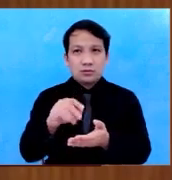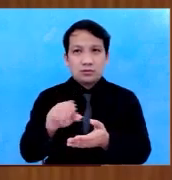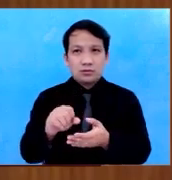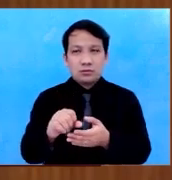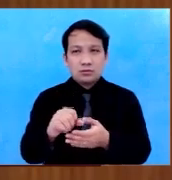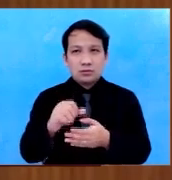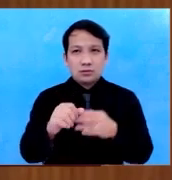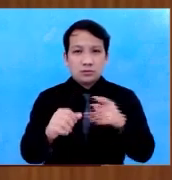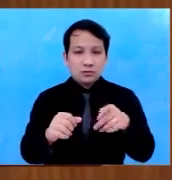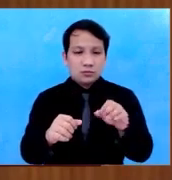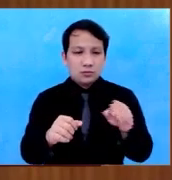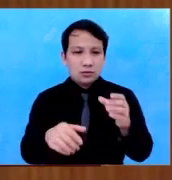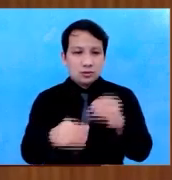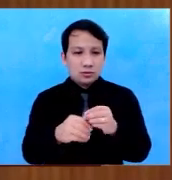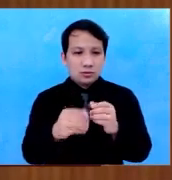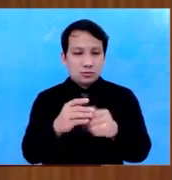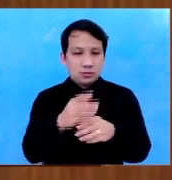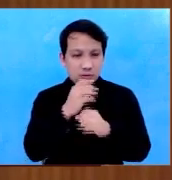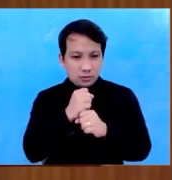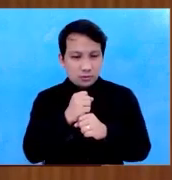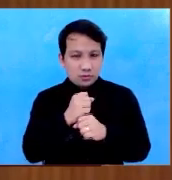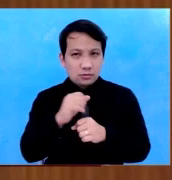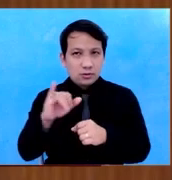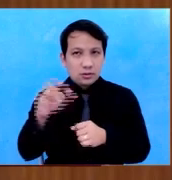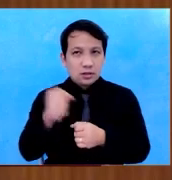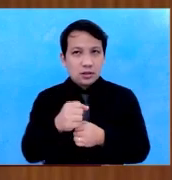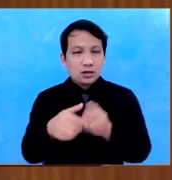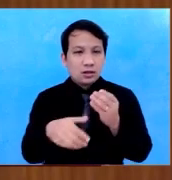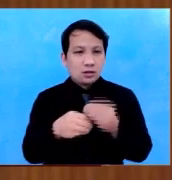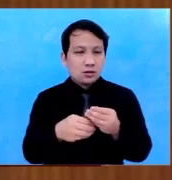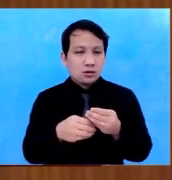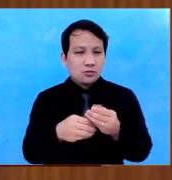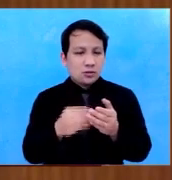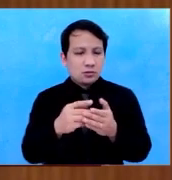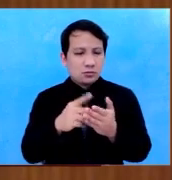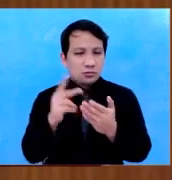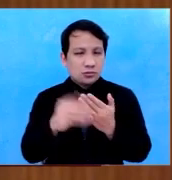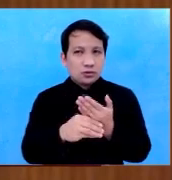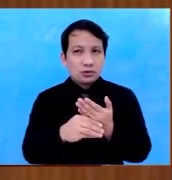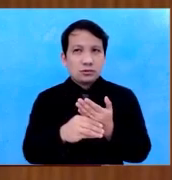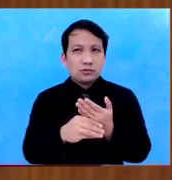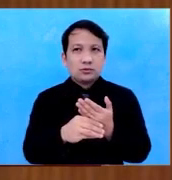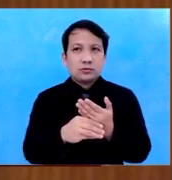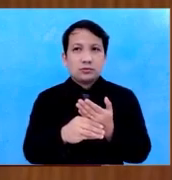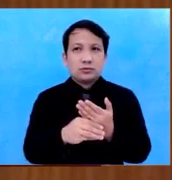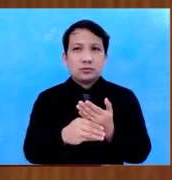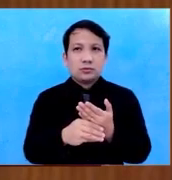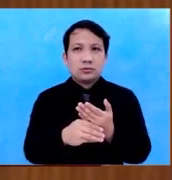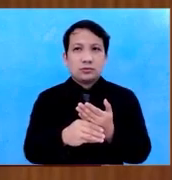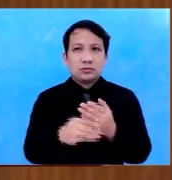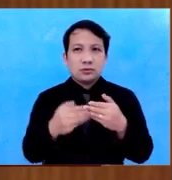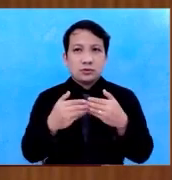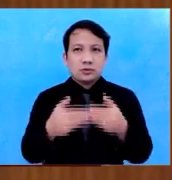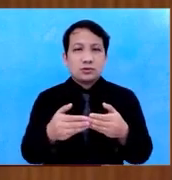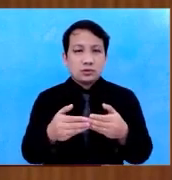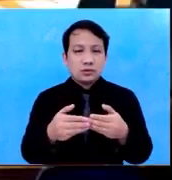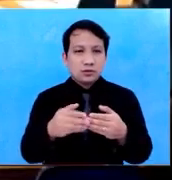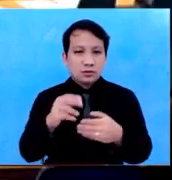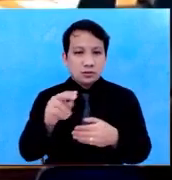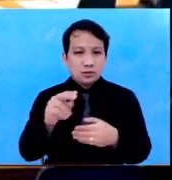ng confidential and intelligence funds, at programadong pondo para sa notorious Task Force